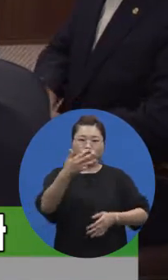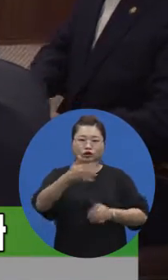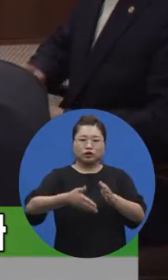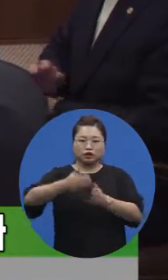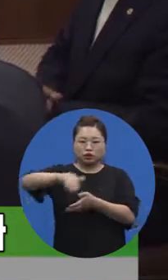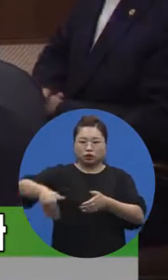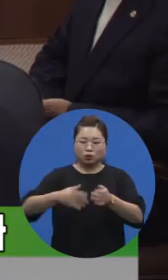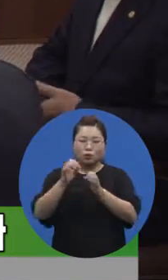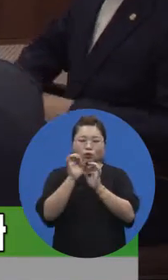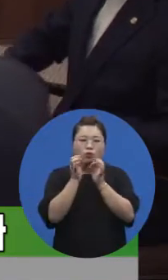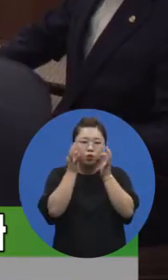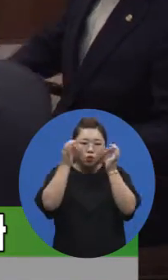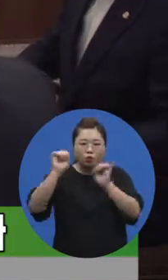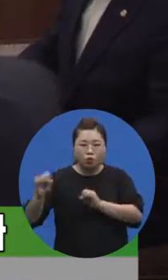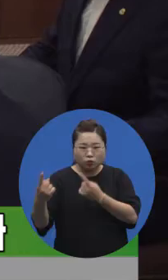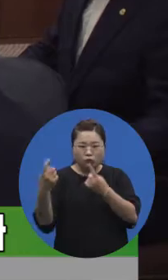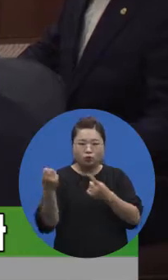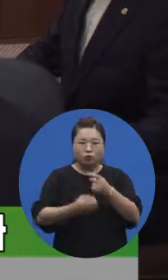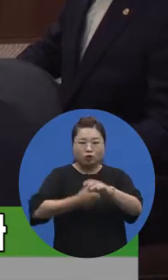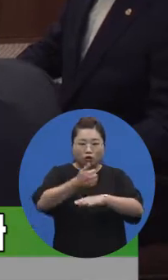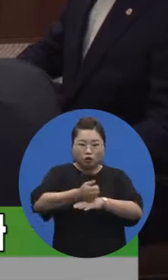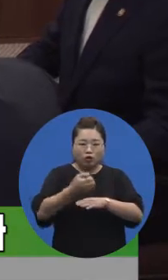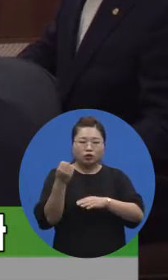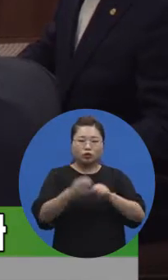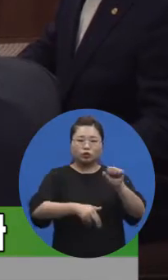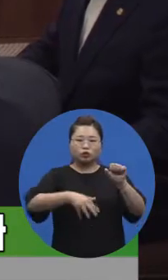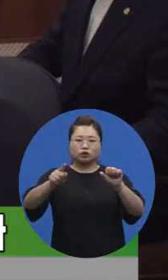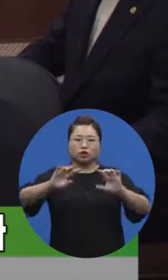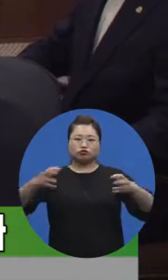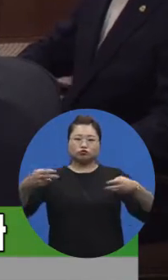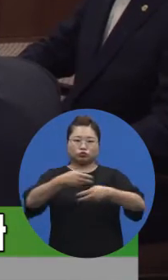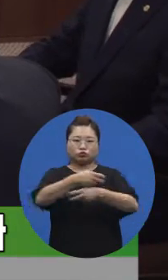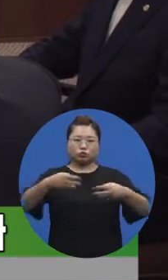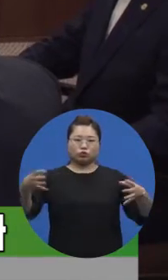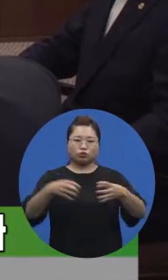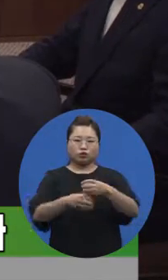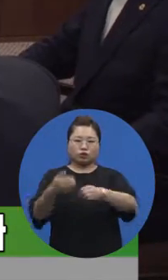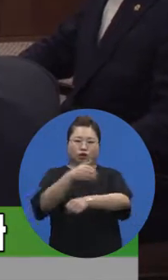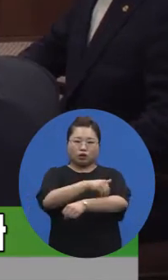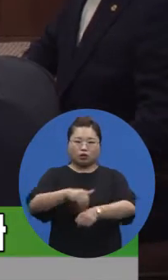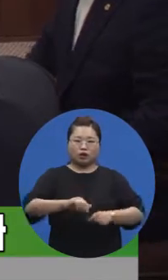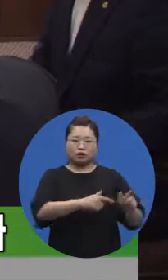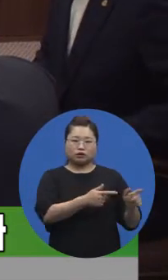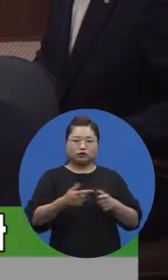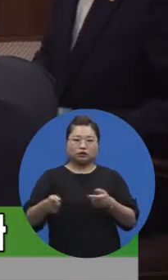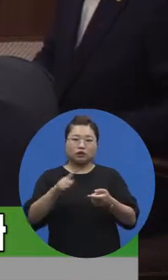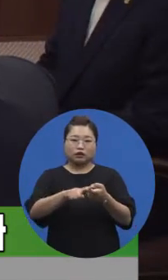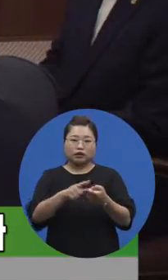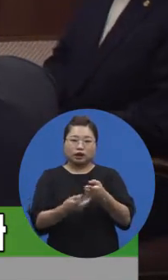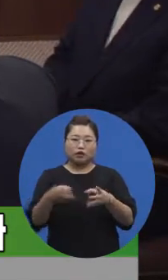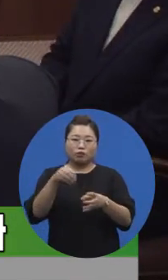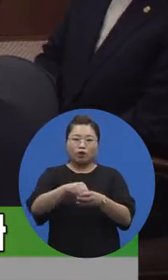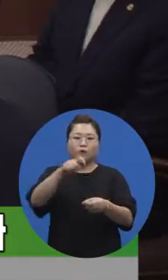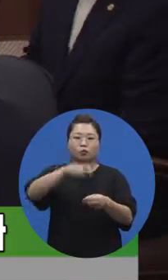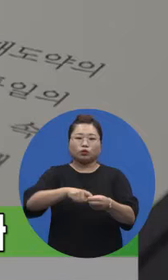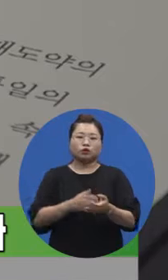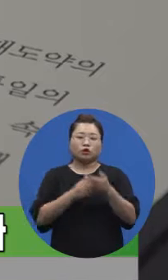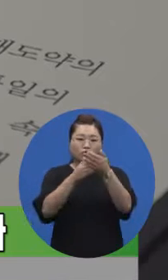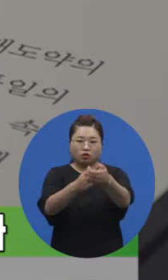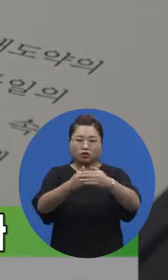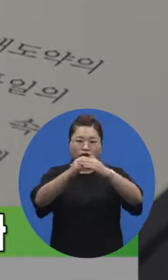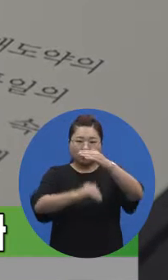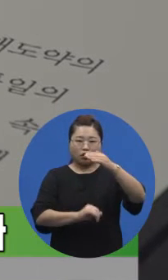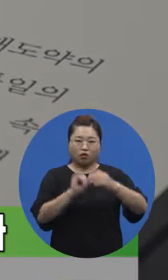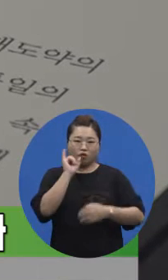시도의 공동노력과 성과, 제5차 국토종합계획 등 국가계획의 강호축 반영을 건의하는 내용을 담고